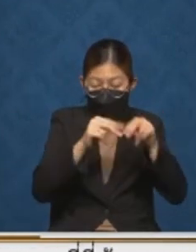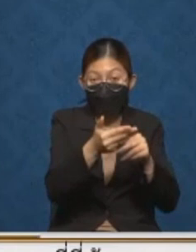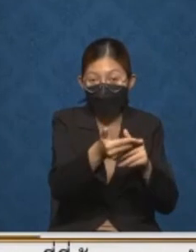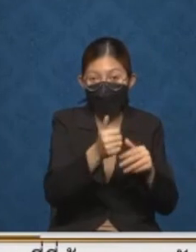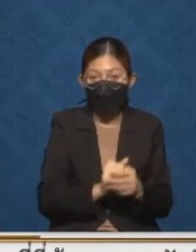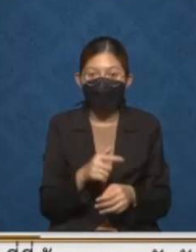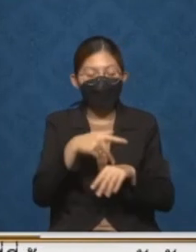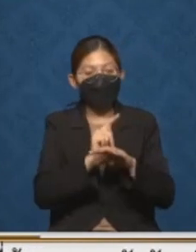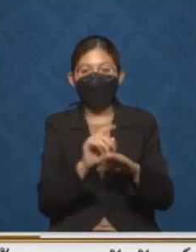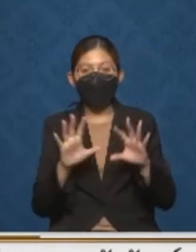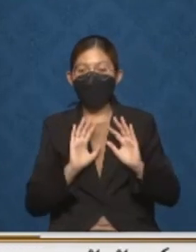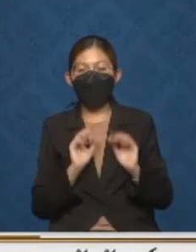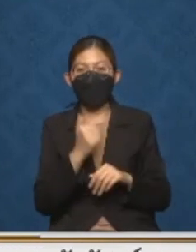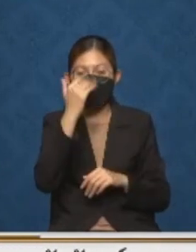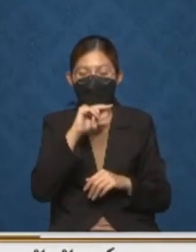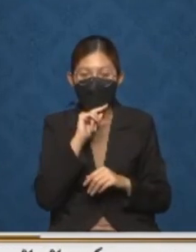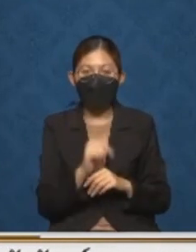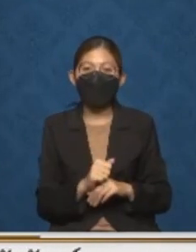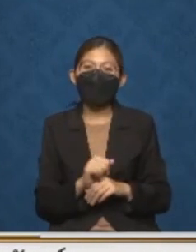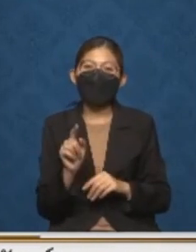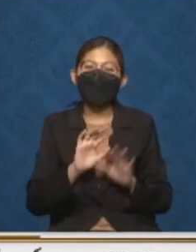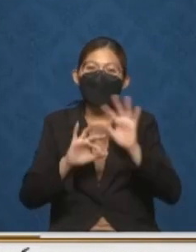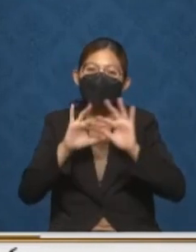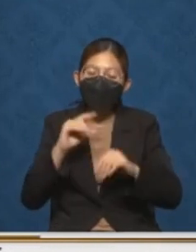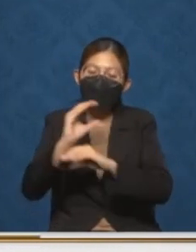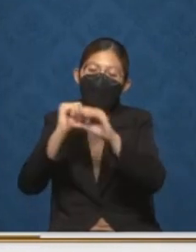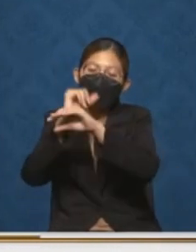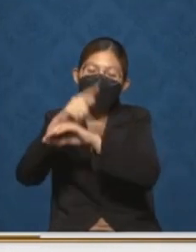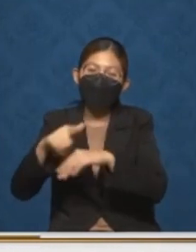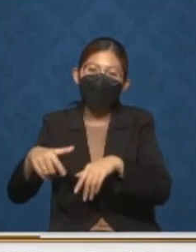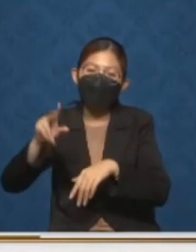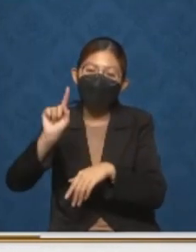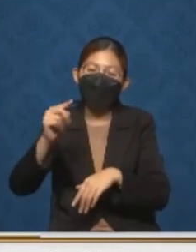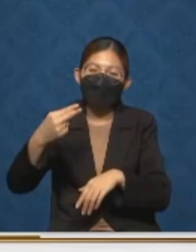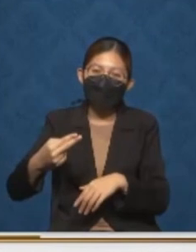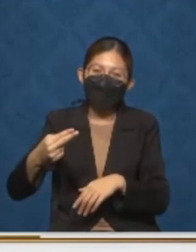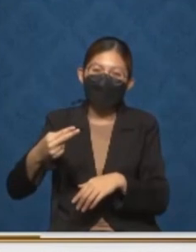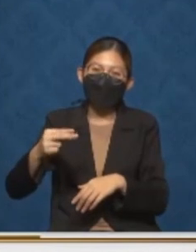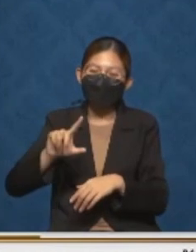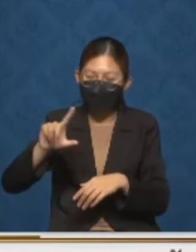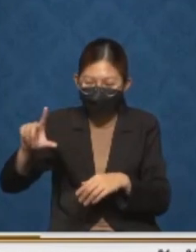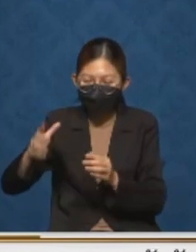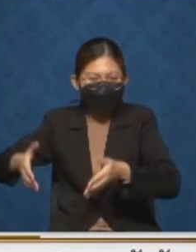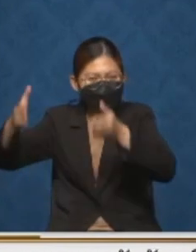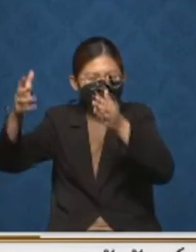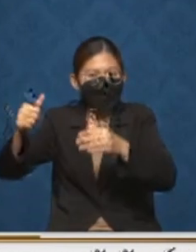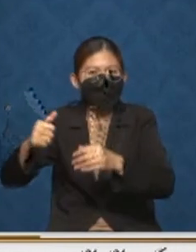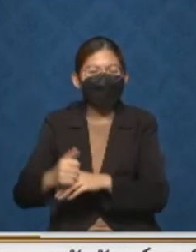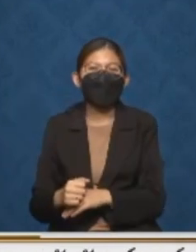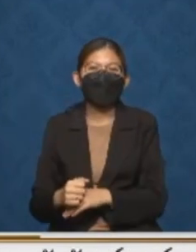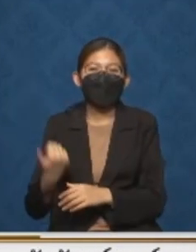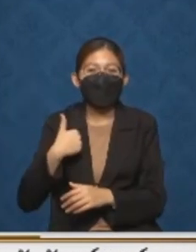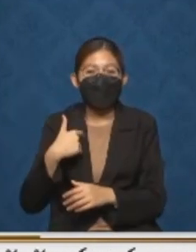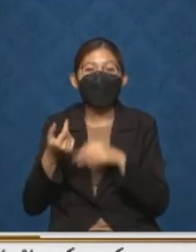เรื่องอะไรครัเรื่องการเคหาแงชาติไปทําโลการเป็นหมื่นล้านทเราเรีกเคหาสุขปรชาและผมกพ